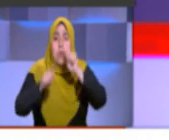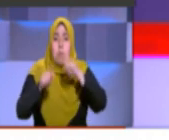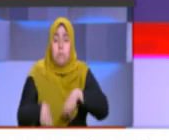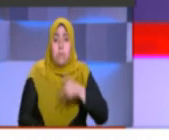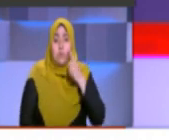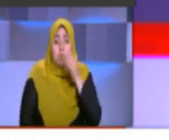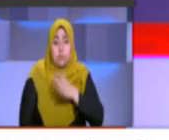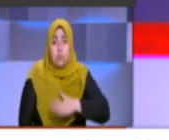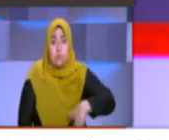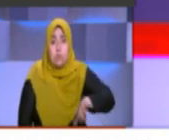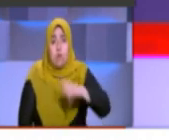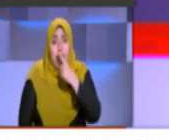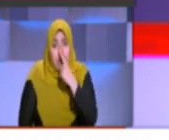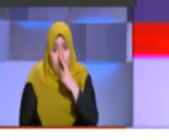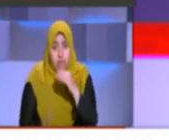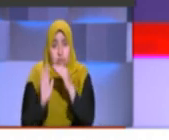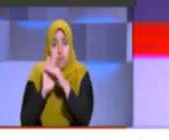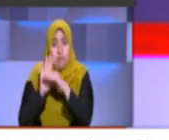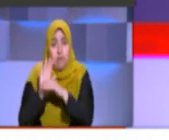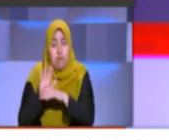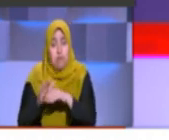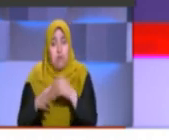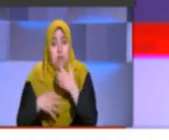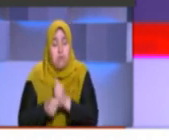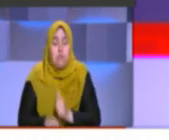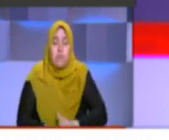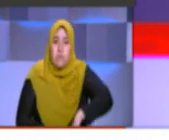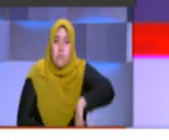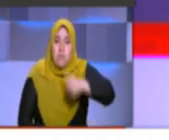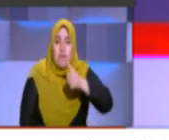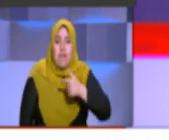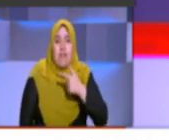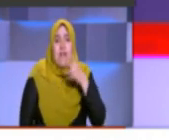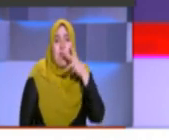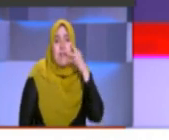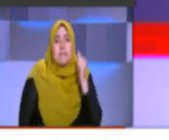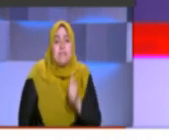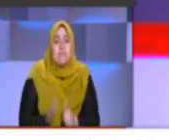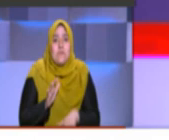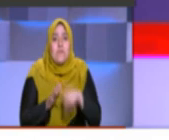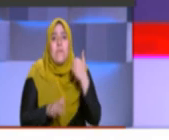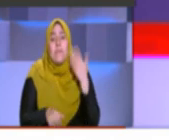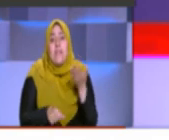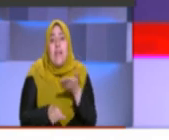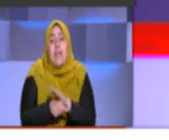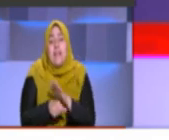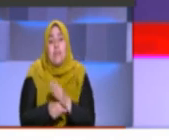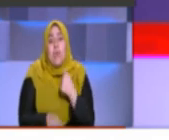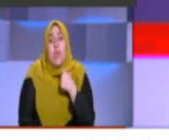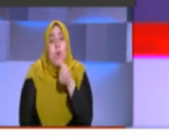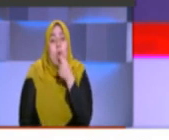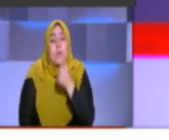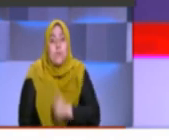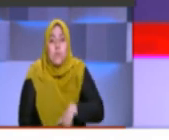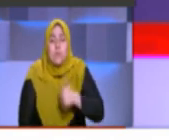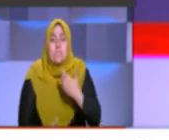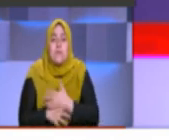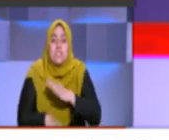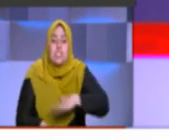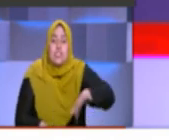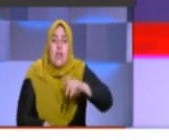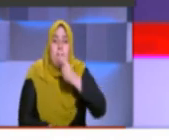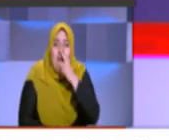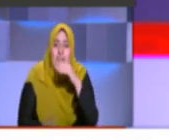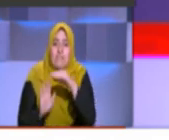التزام المواطنين بإجراءات الوقاية، نجحت إيطاليا في كسر منحنى معدل الوفيات بعد أسابيع من المعاناة، وسمحت